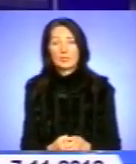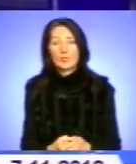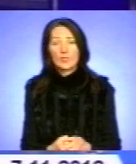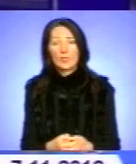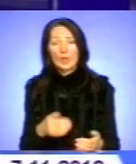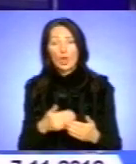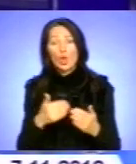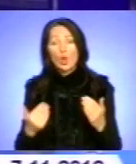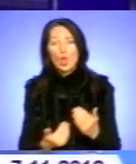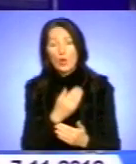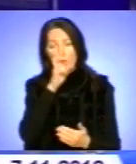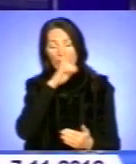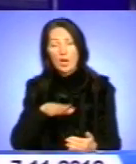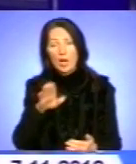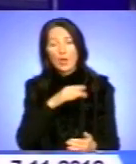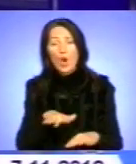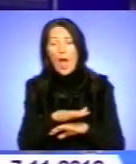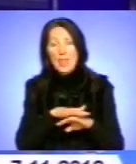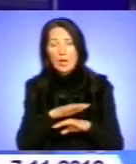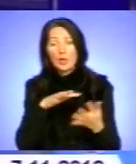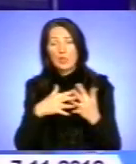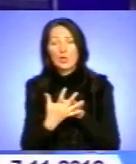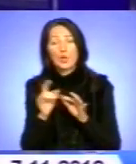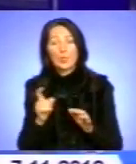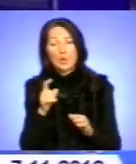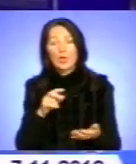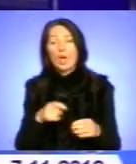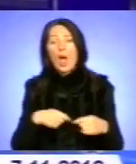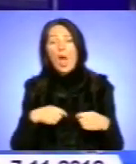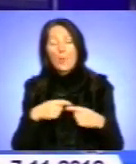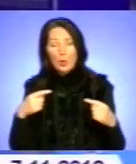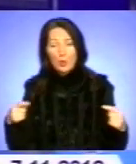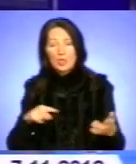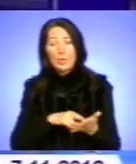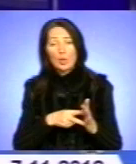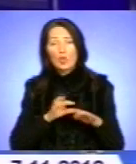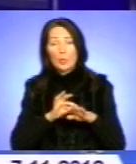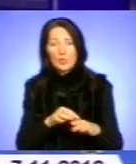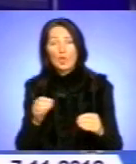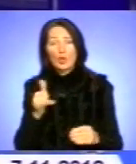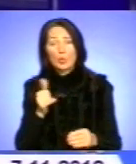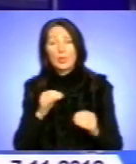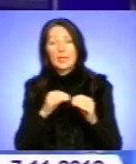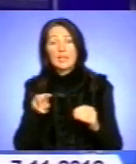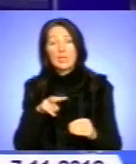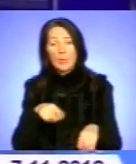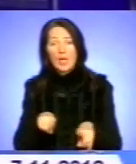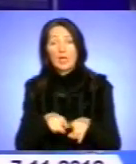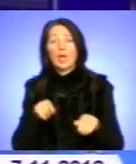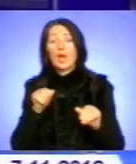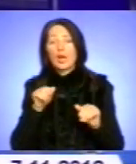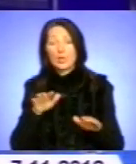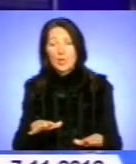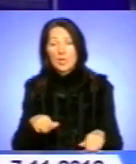І до новин краю. Ярмарок сільськогосподарської продукції планують провести у суботу 10 листопада. Таке розпорядження видав